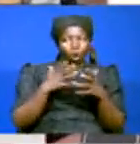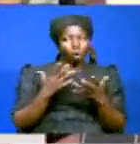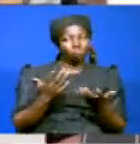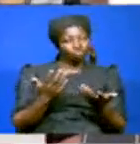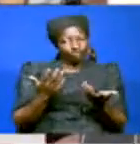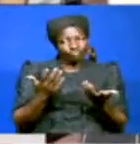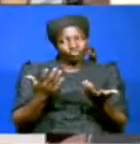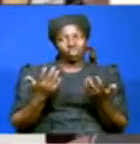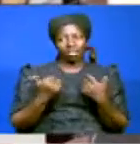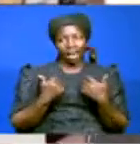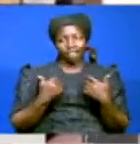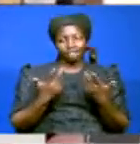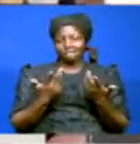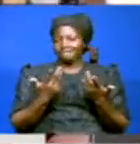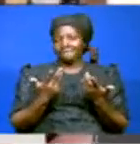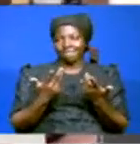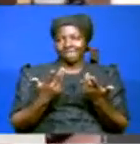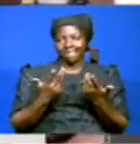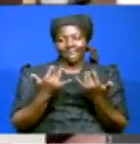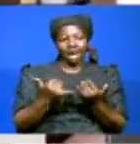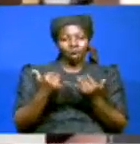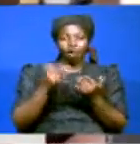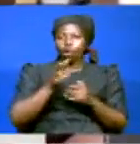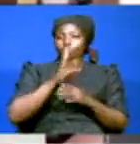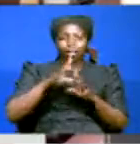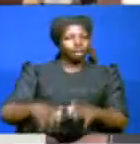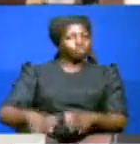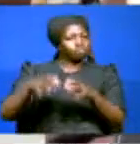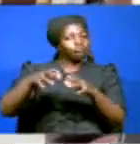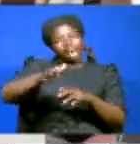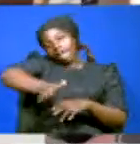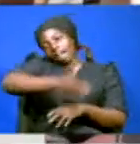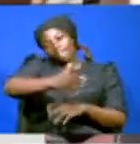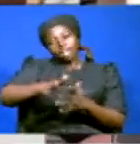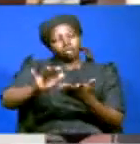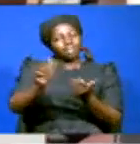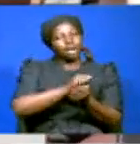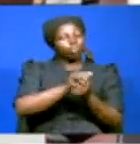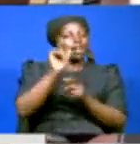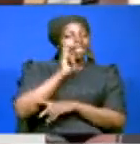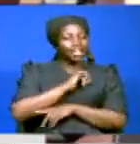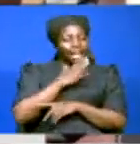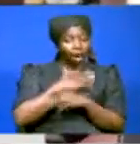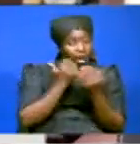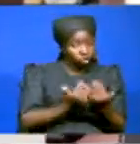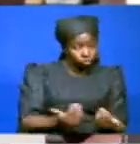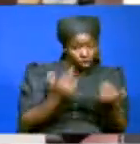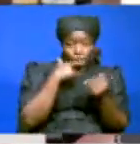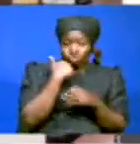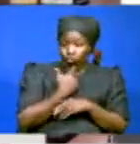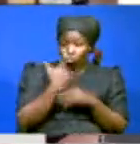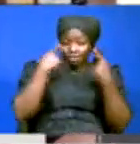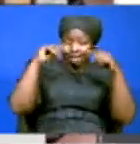ya maji kama hii tuliko sasa imebomolewa na ndovu. Watoto wetu ambao jana ndio waliweza kufaulu kufungua